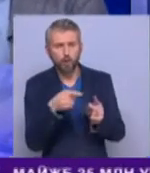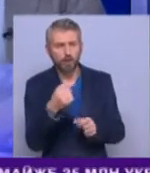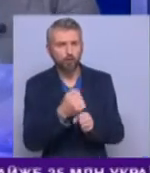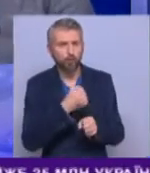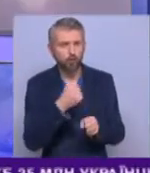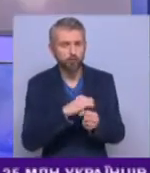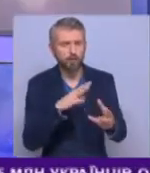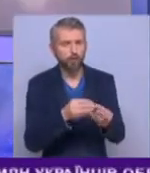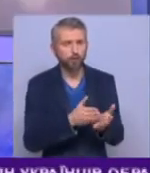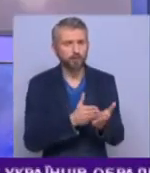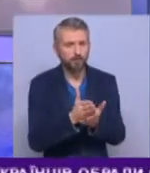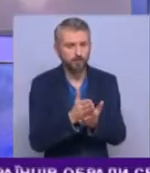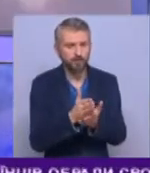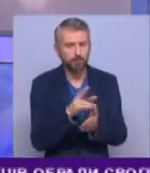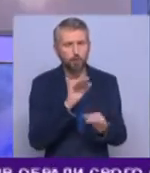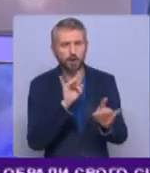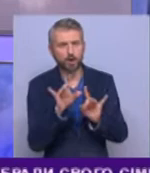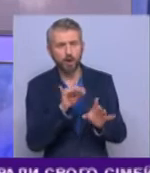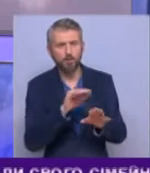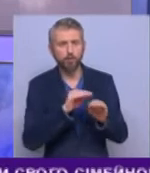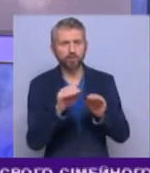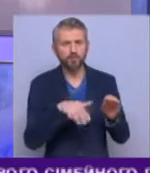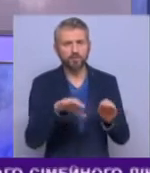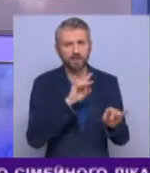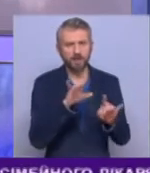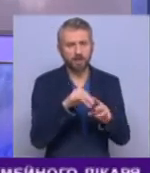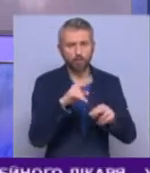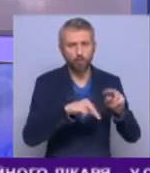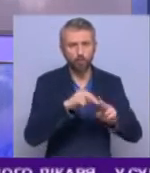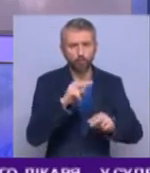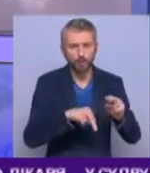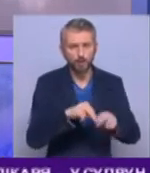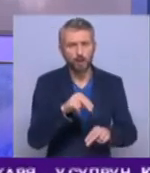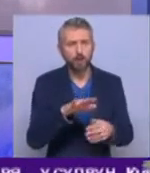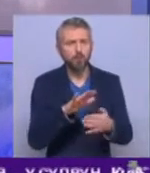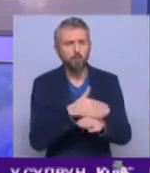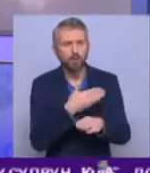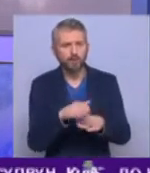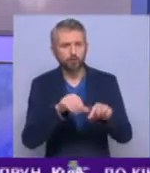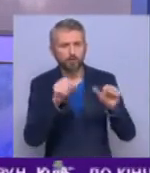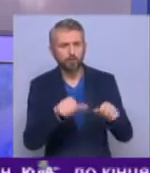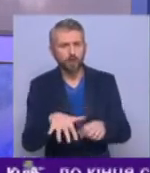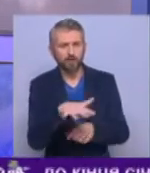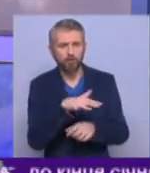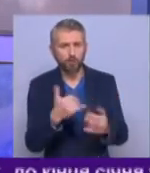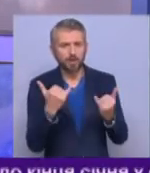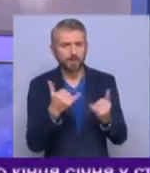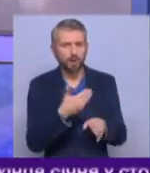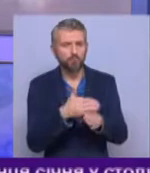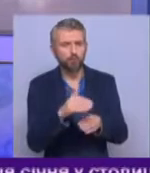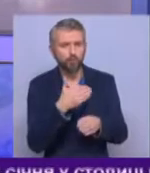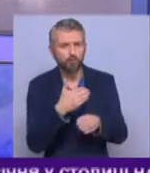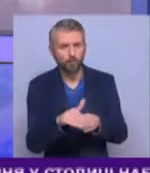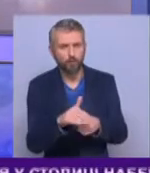концепція по рекламі, по розміщенню всіх рекламних конструкцій, поділено на форматні зони, і зараз іде поступово